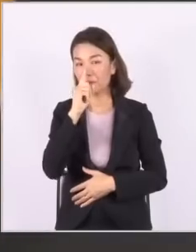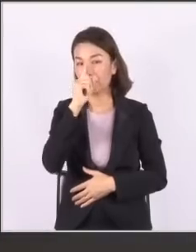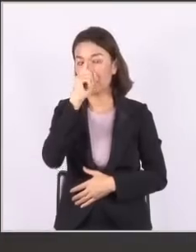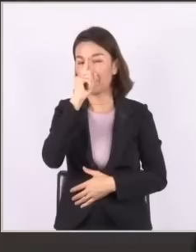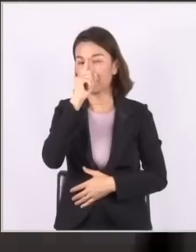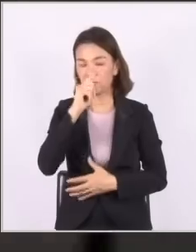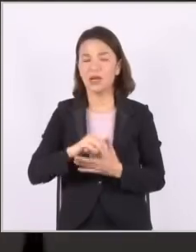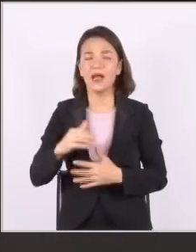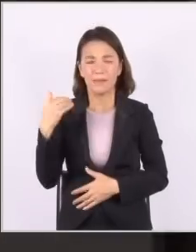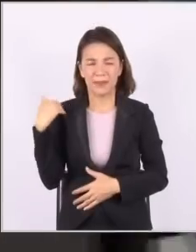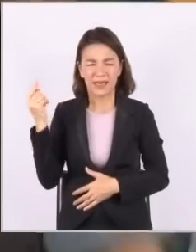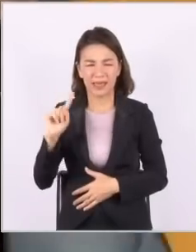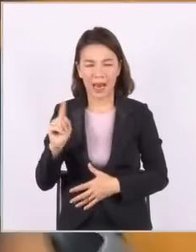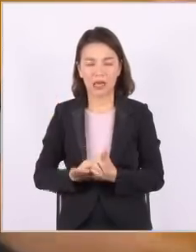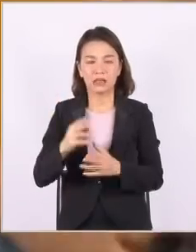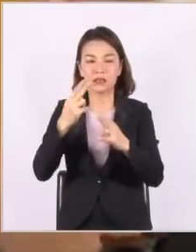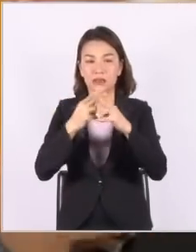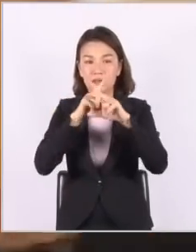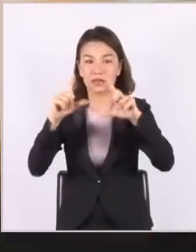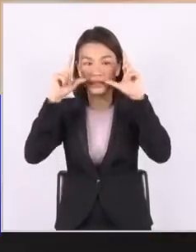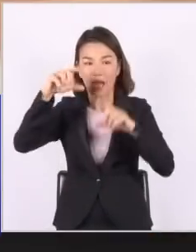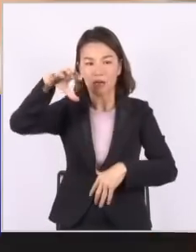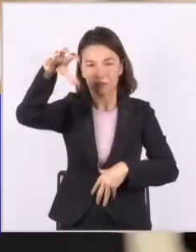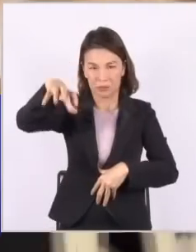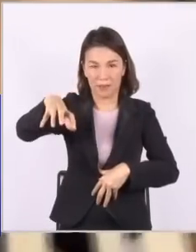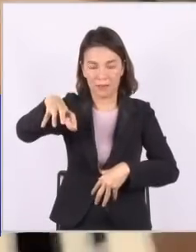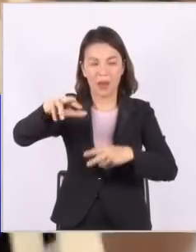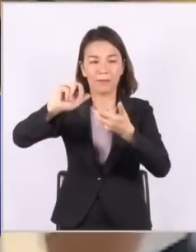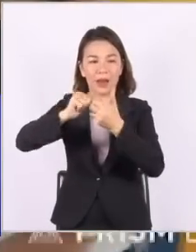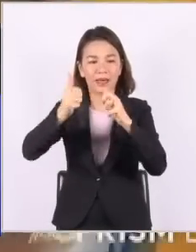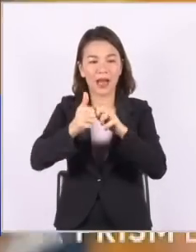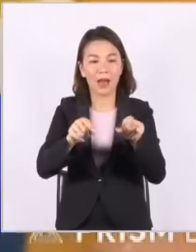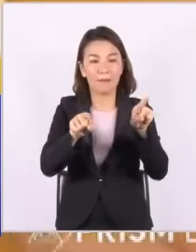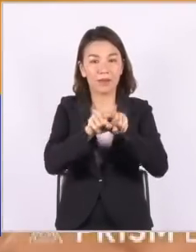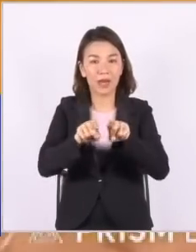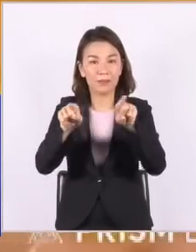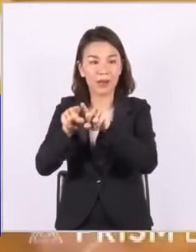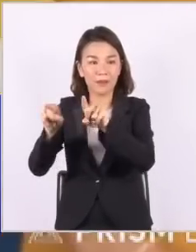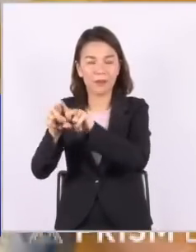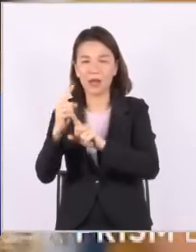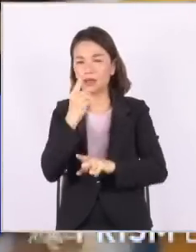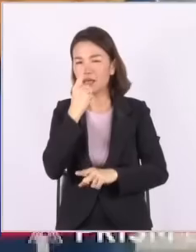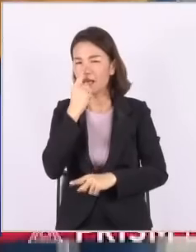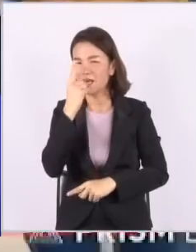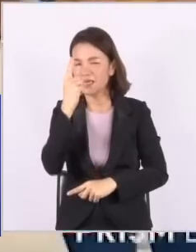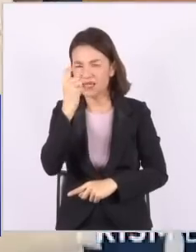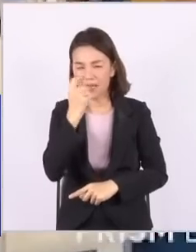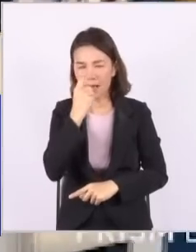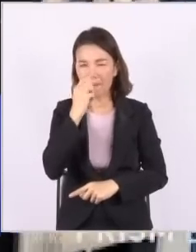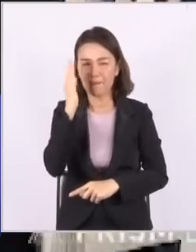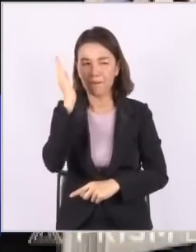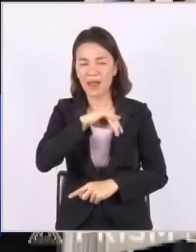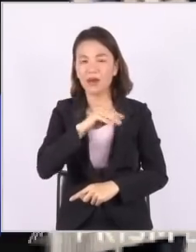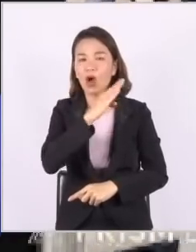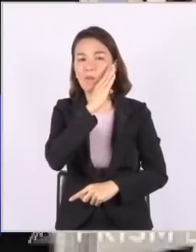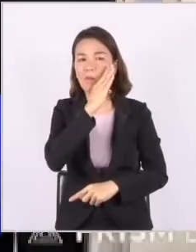กชื่อดังมีหลายสาขานะแต่ว่ามีปัญหาเหมือนกันก็คือว่าจมูกเน่านี่นะครับซิลิโคนปลอมว่าอย่